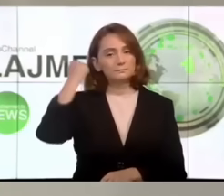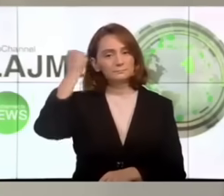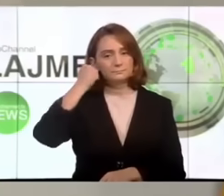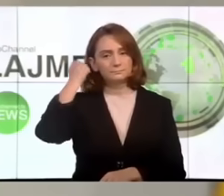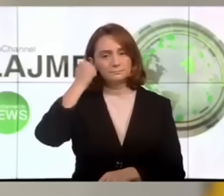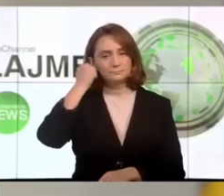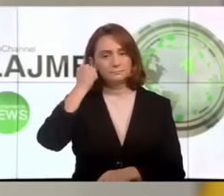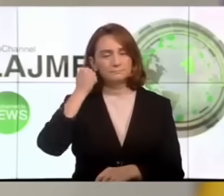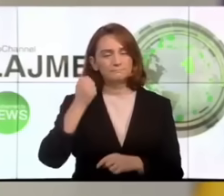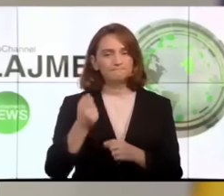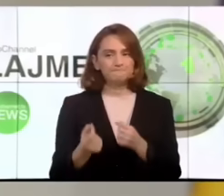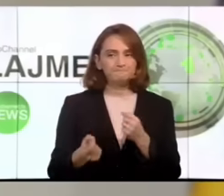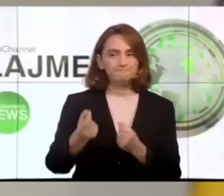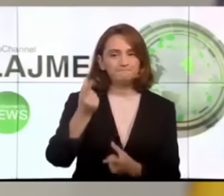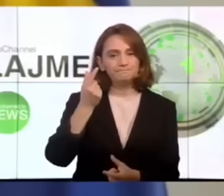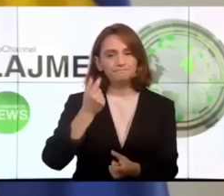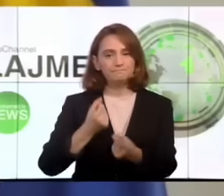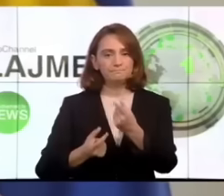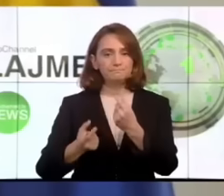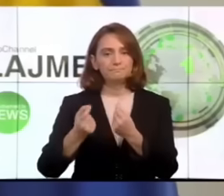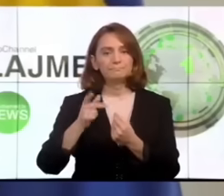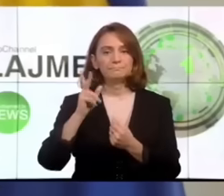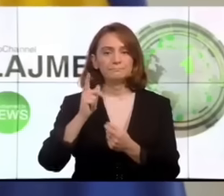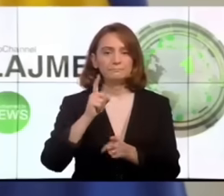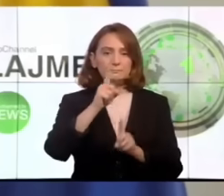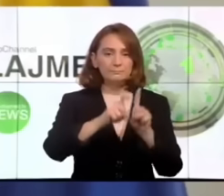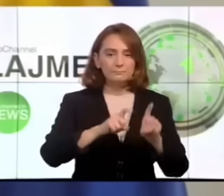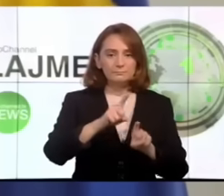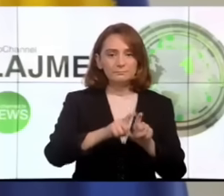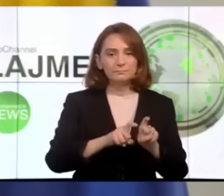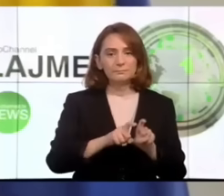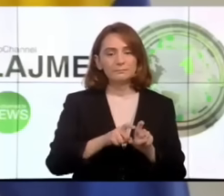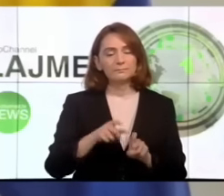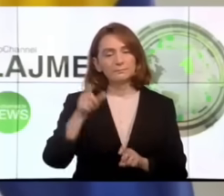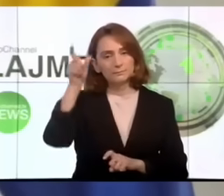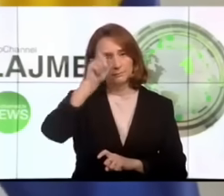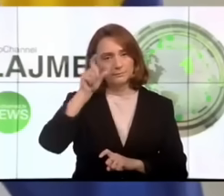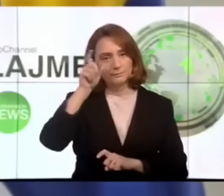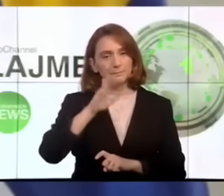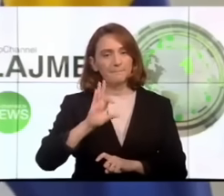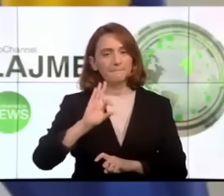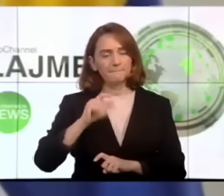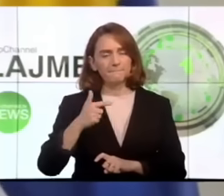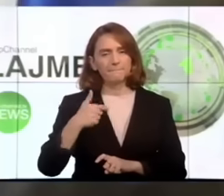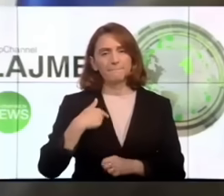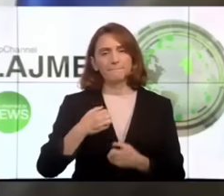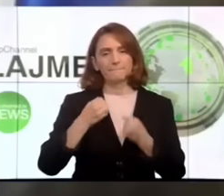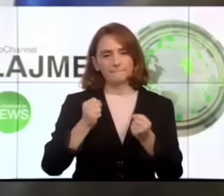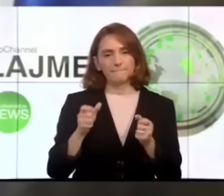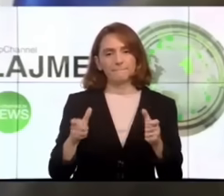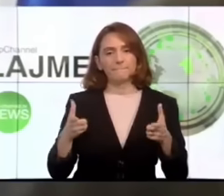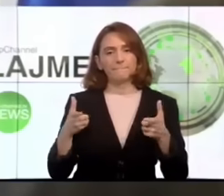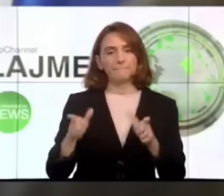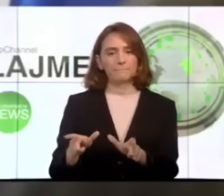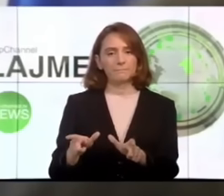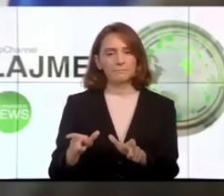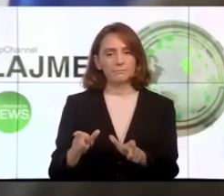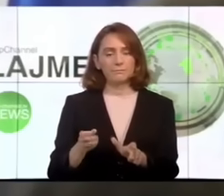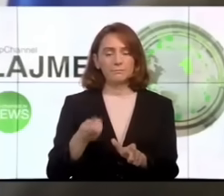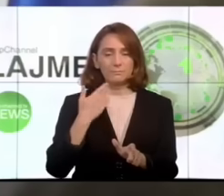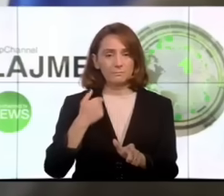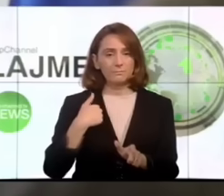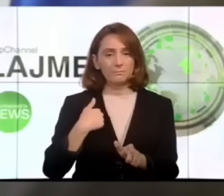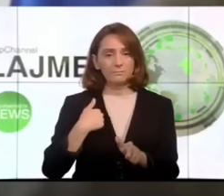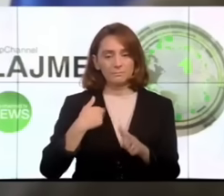Kurti vazhdimisht, sipas tij, po bën diçka të re për të provokuar serbët dhe për t'u treguar atyre se nuk mund të qëndrojnë dhe